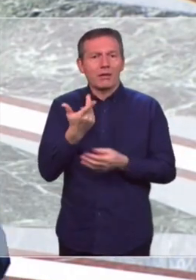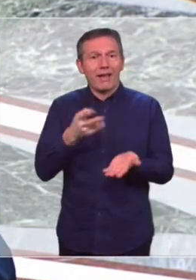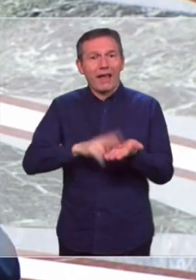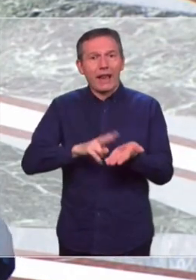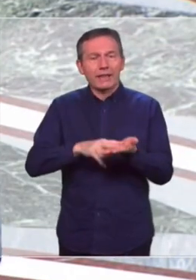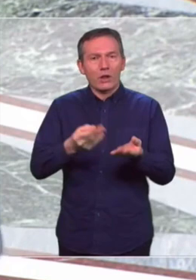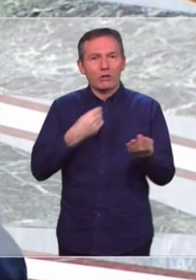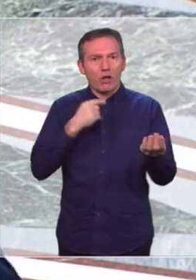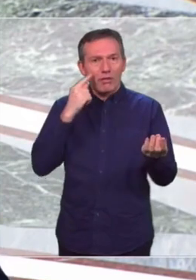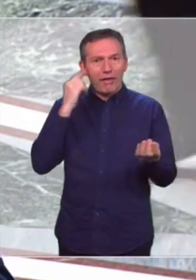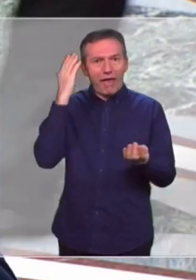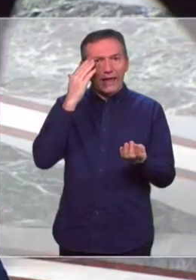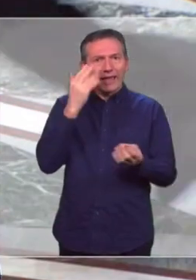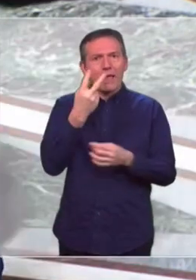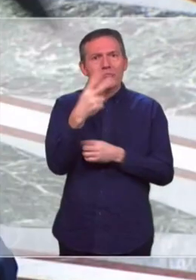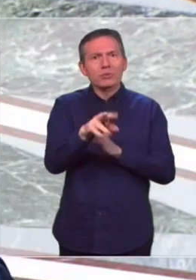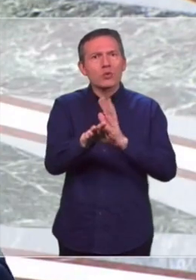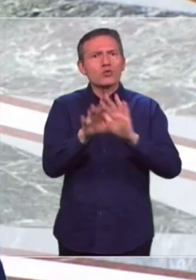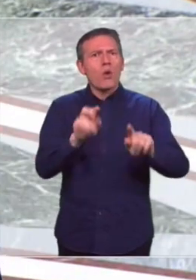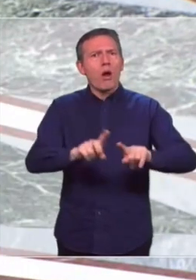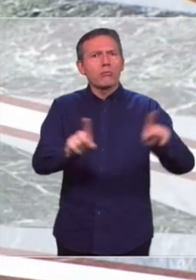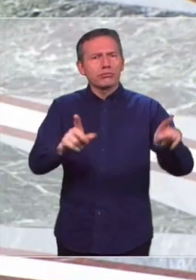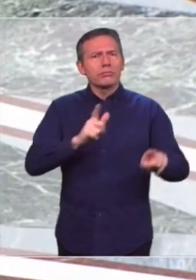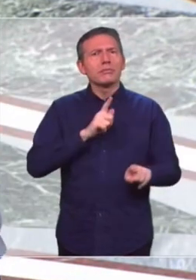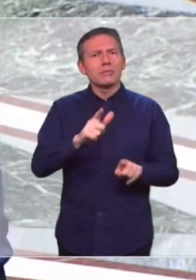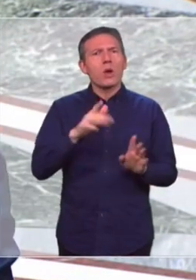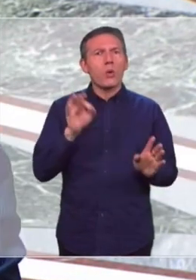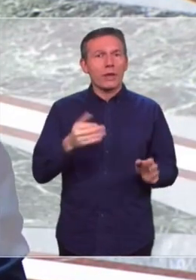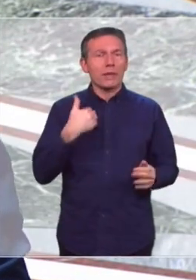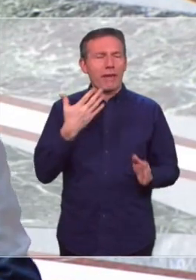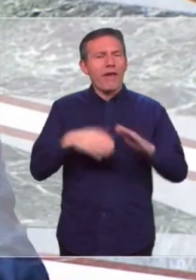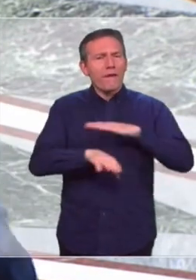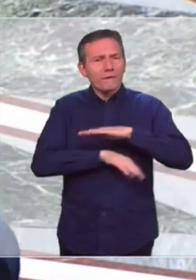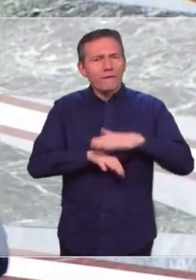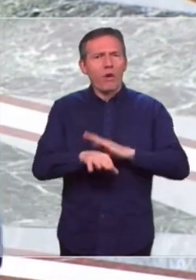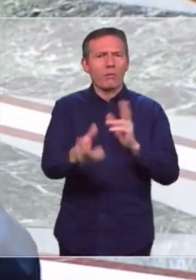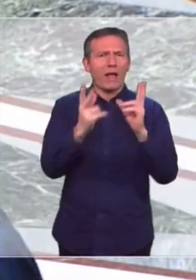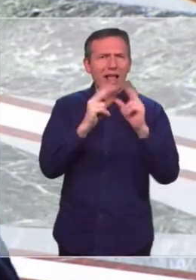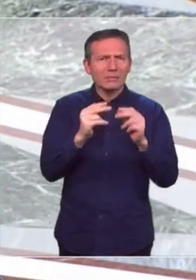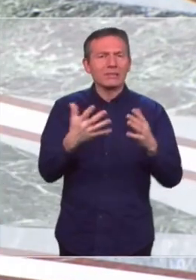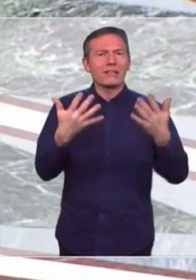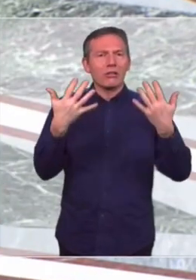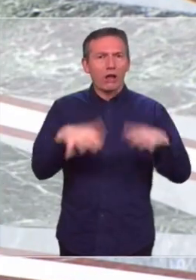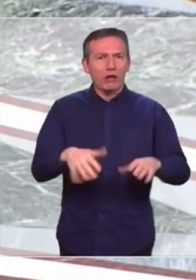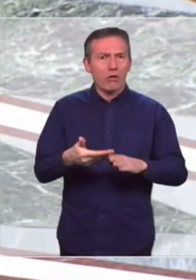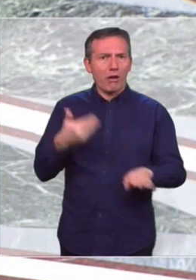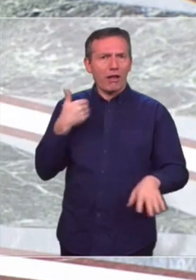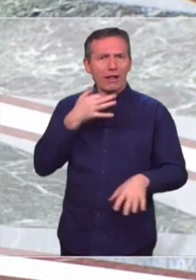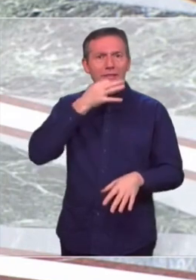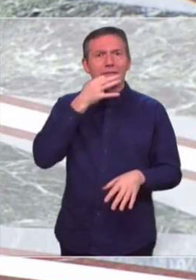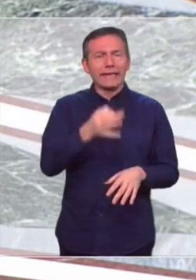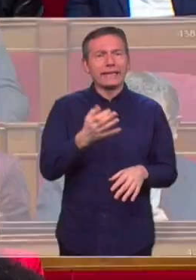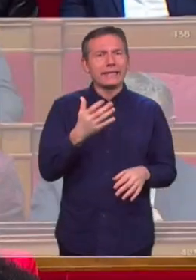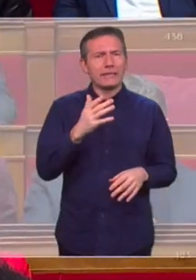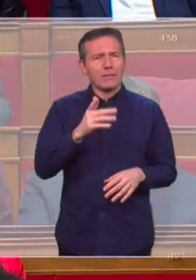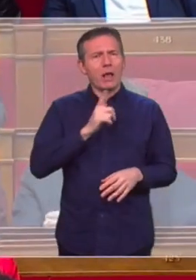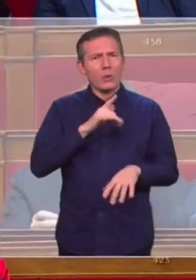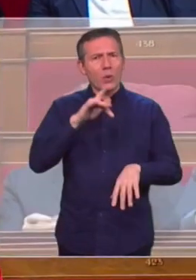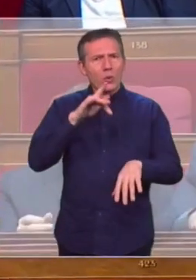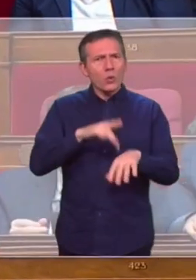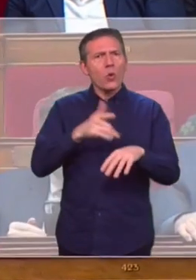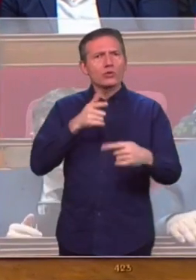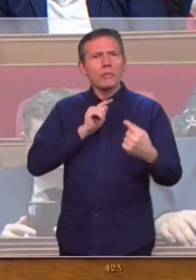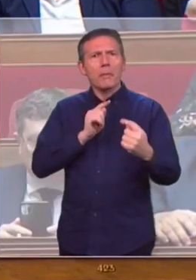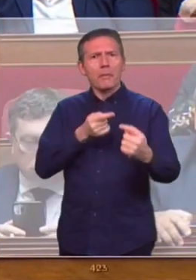pas correspondre à vos choix, mais sur le fond, parce que je crois vous l'avoir déjà dit, même si on s'est confronté dans de nombreuses heures dans cette